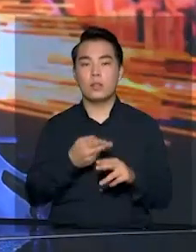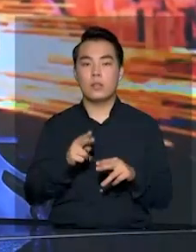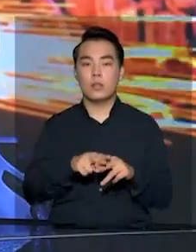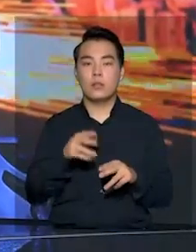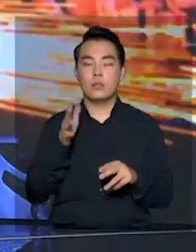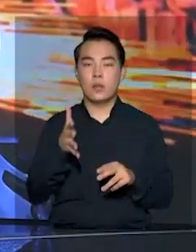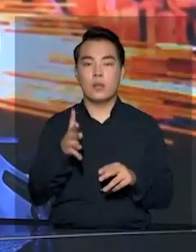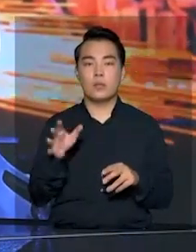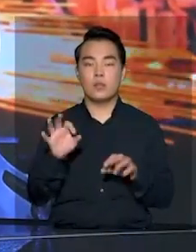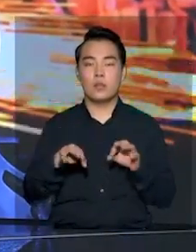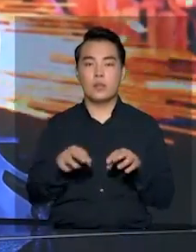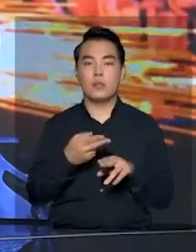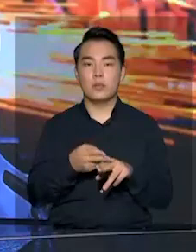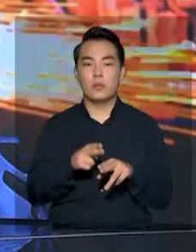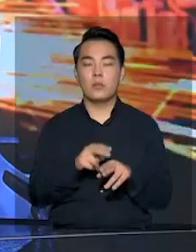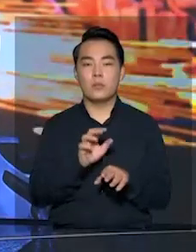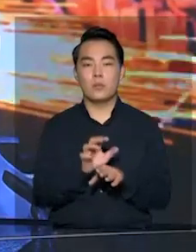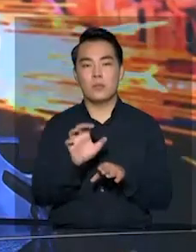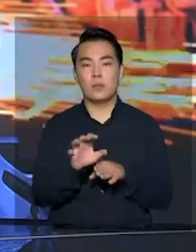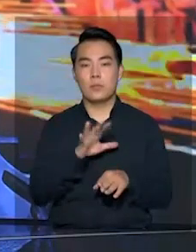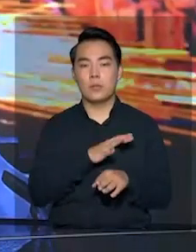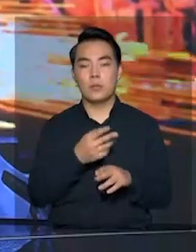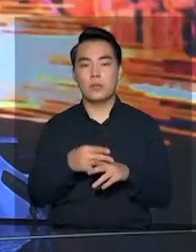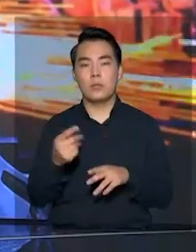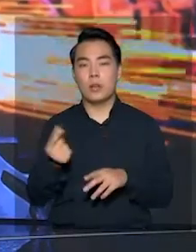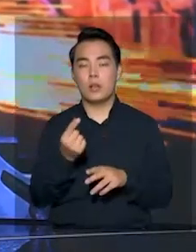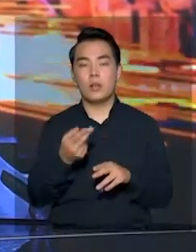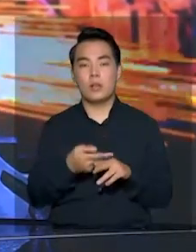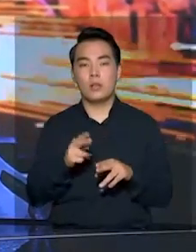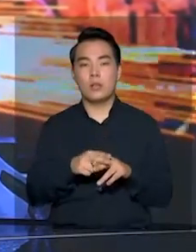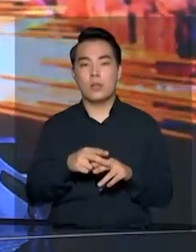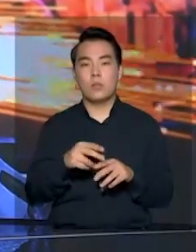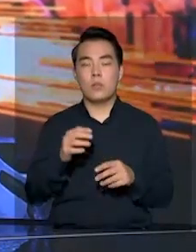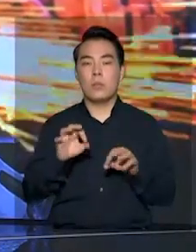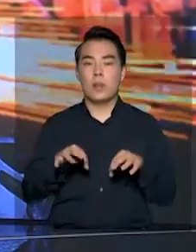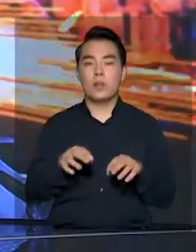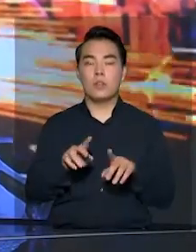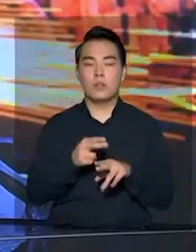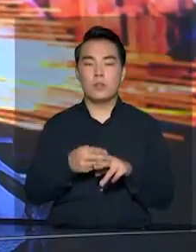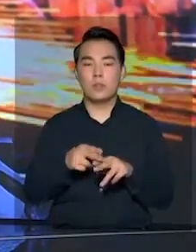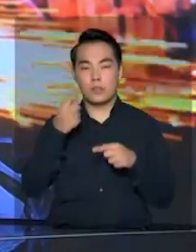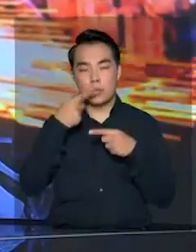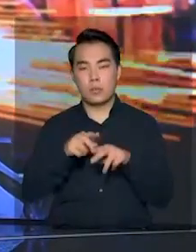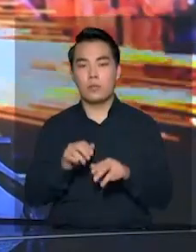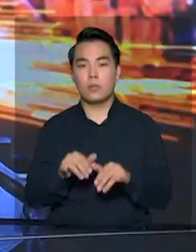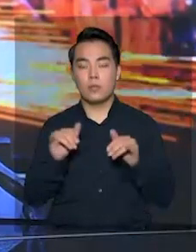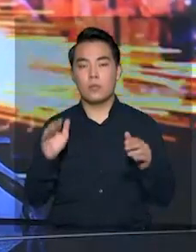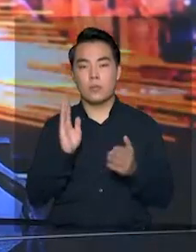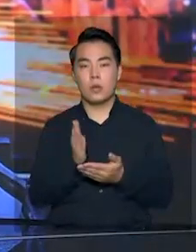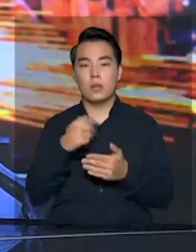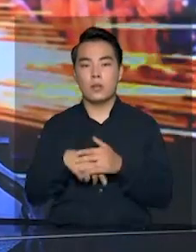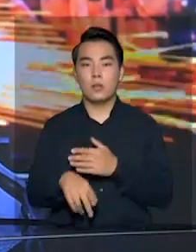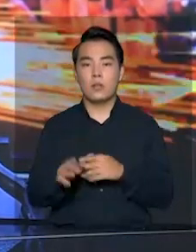астам техника сыртқа кеткен. Жалпы соңғы жылдары елімізде машина құрастыру саласы дами бастады. Оған жеңілдетілген